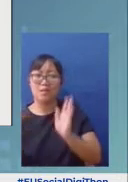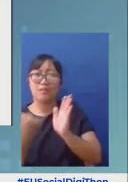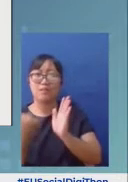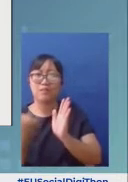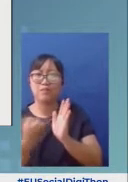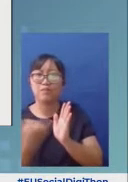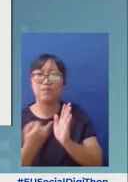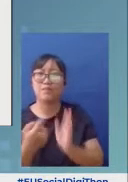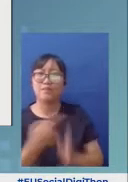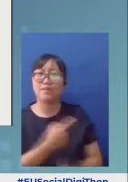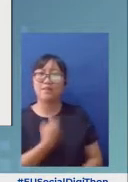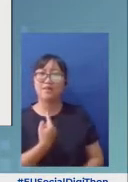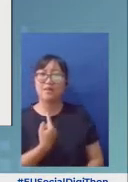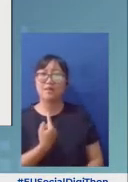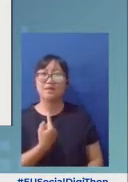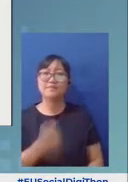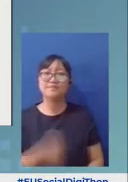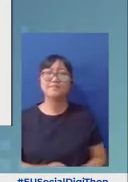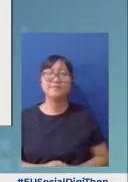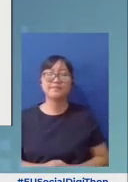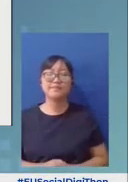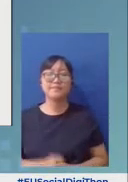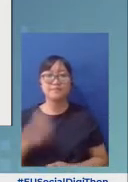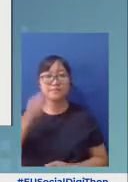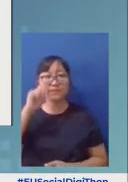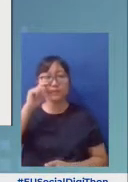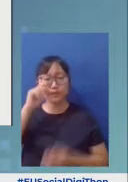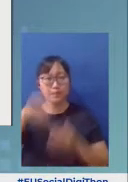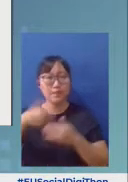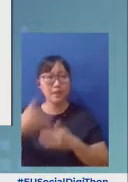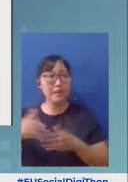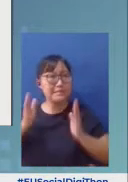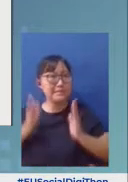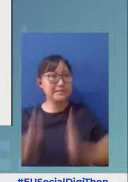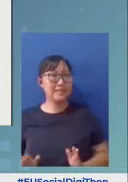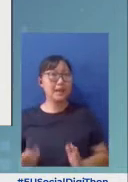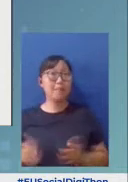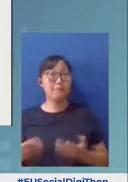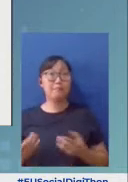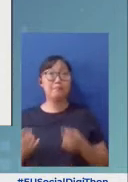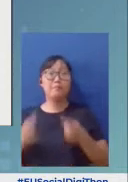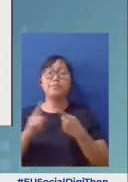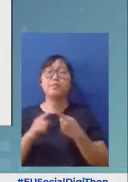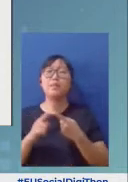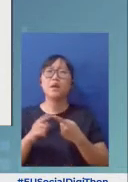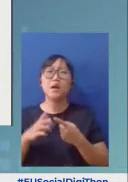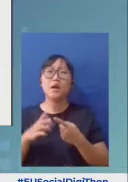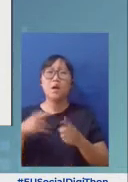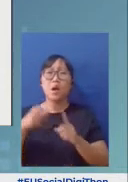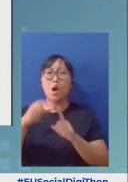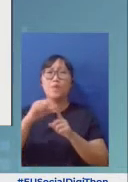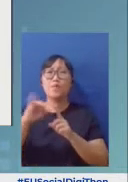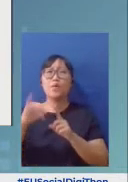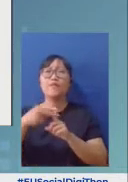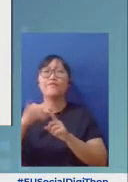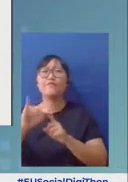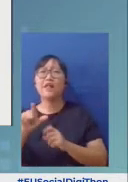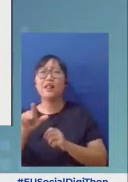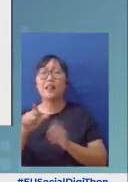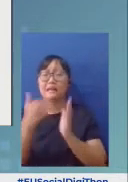next. Sikap kita, pasang profil diri secukupnya, nggak perlu data diri lengkap. Adik-adik jangan